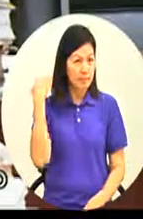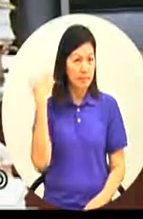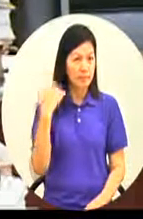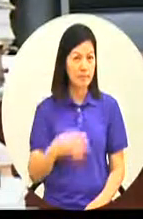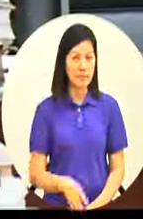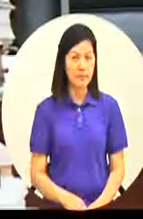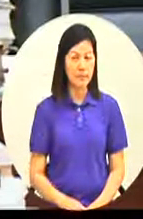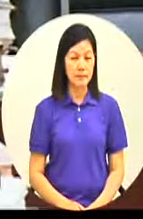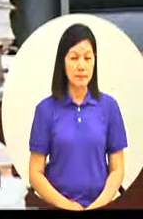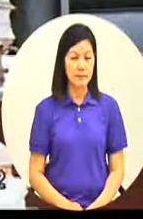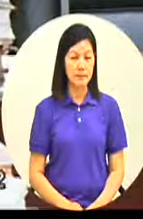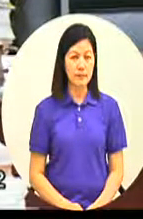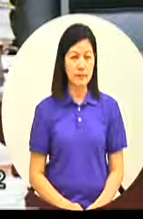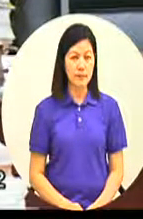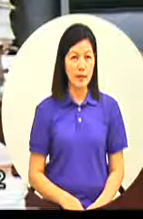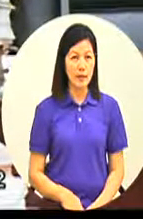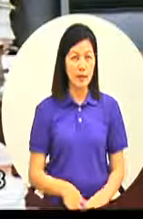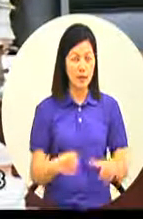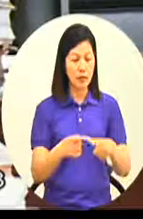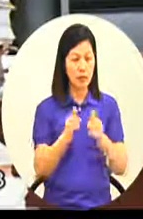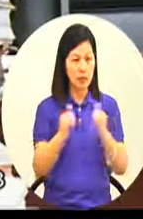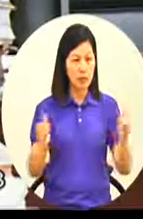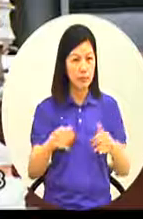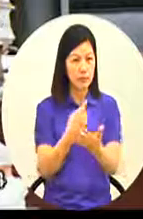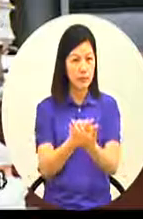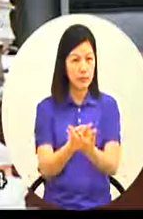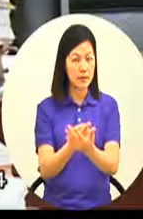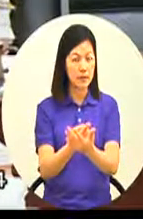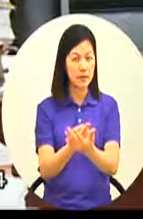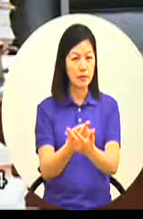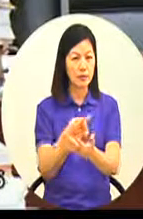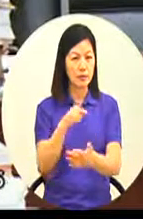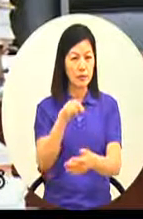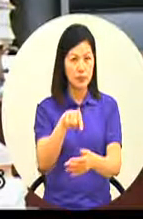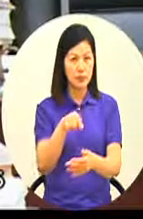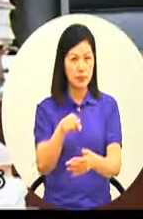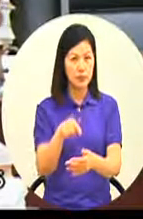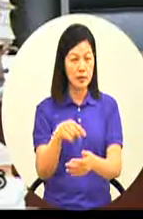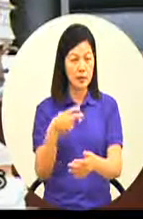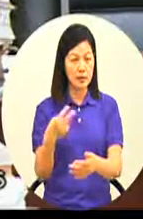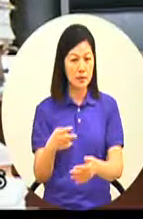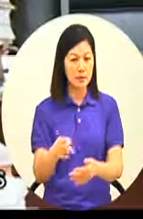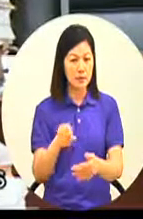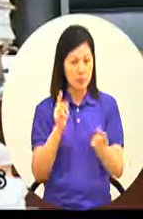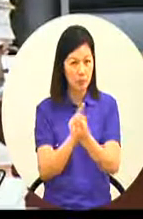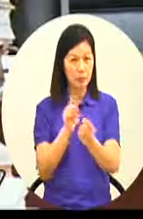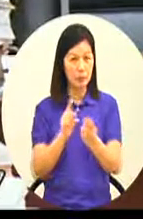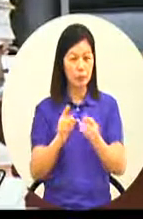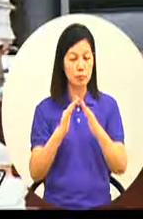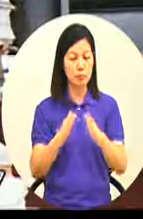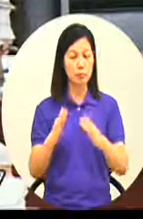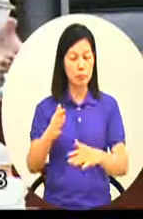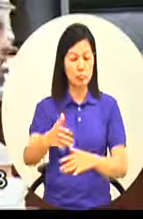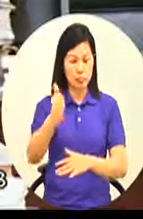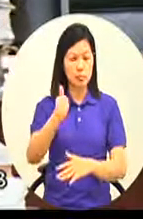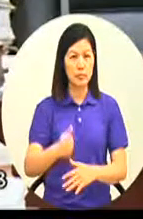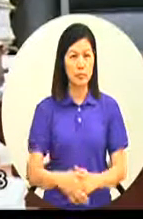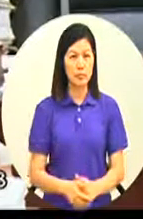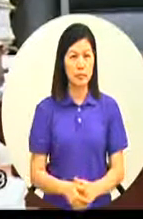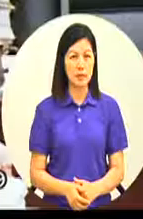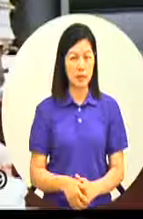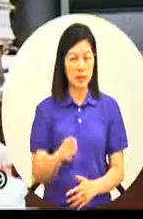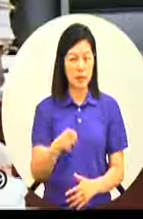也之前也一再，包括我们在很多公众场合碰到市长，市长也说一直问这